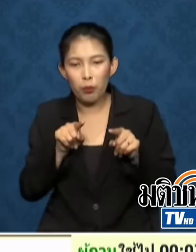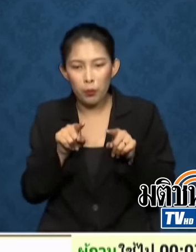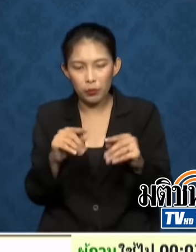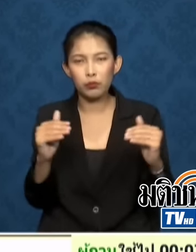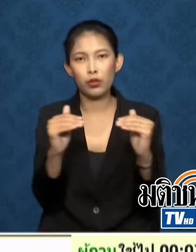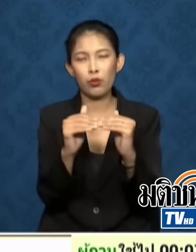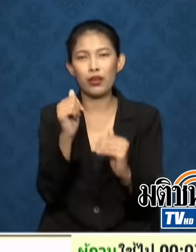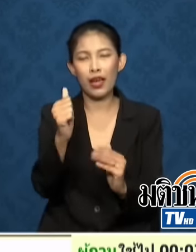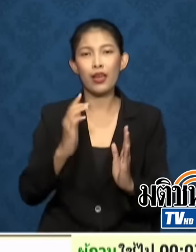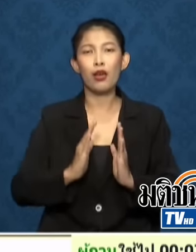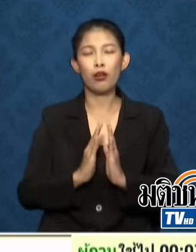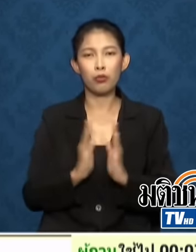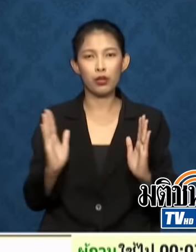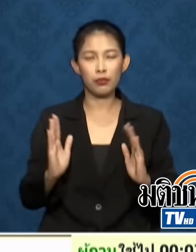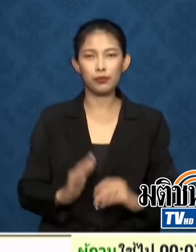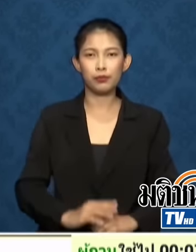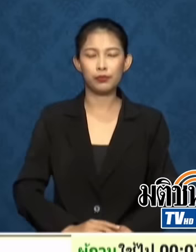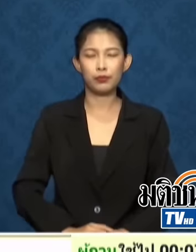นะครับขอขอบพระคุณมากครับ